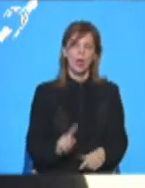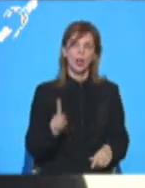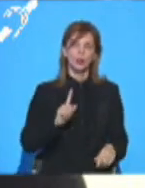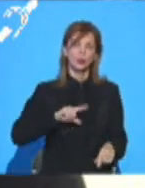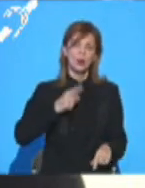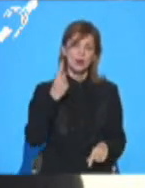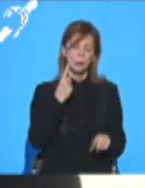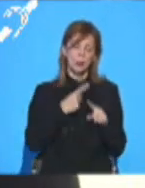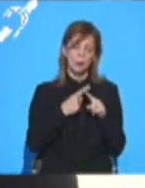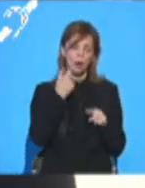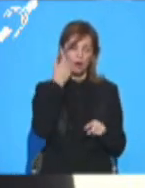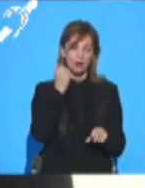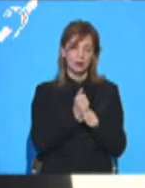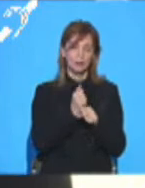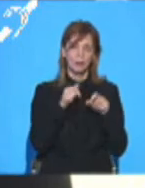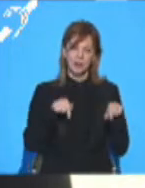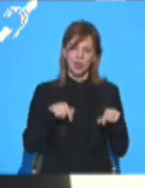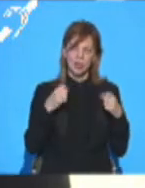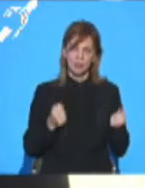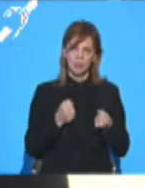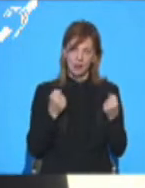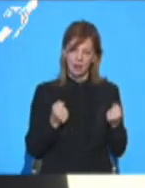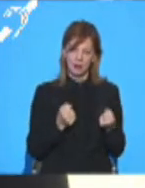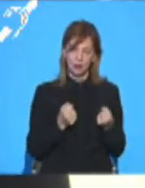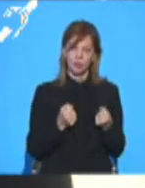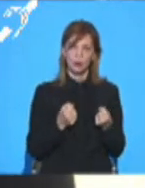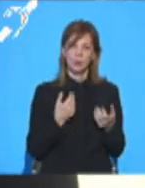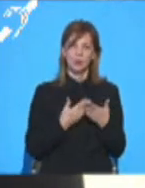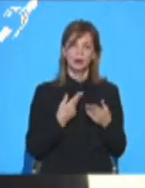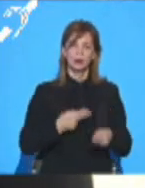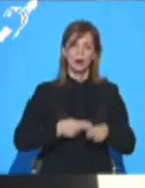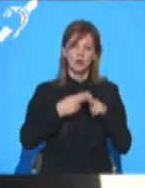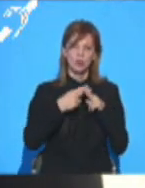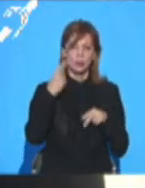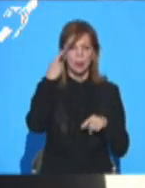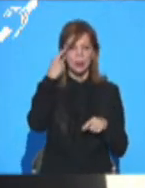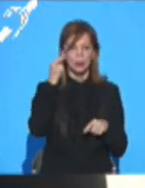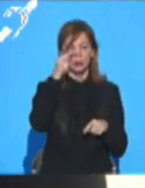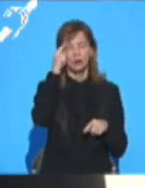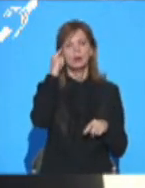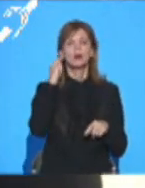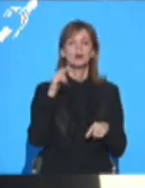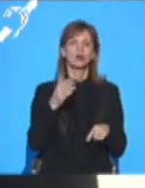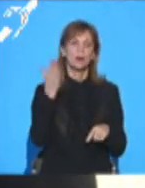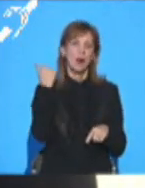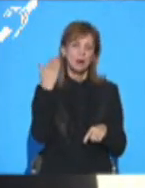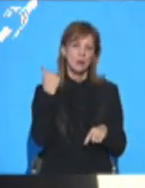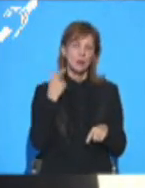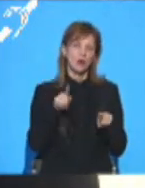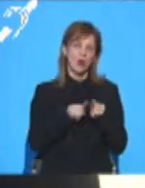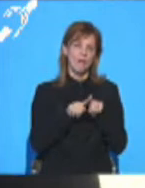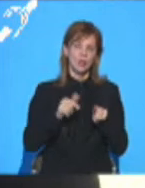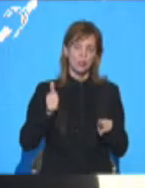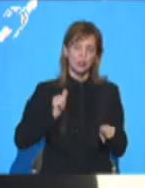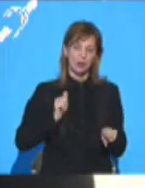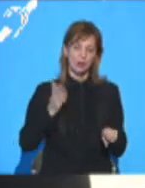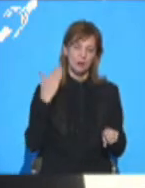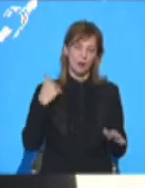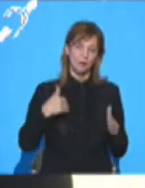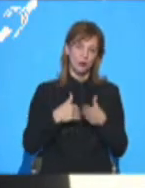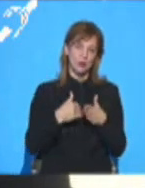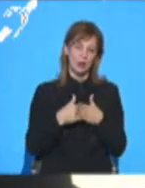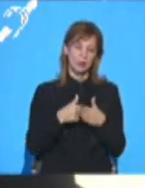pentru prima dată când faceți astfel de acțiuni cu scop umanitar. Știu că și în alți ani jandarmii au fost alături de